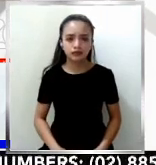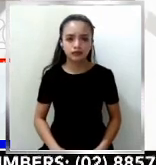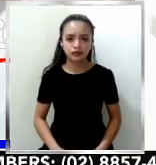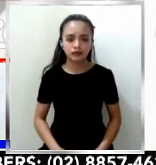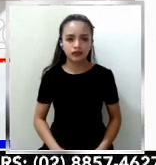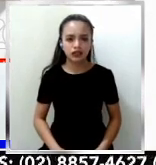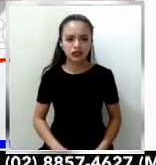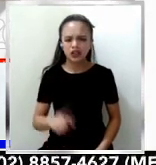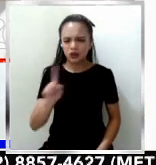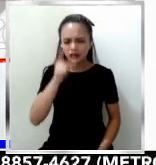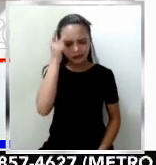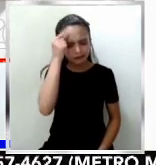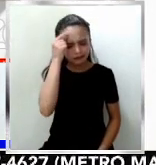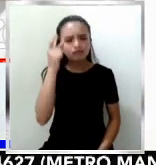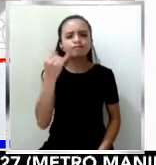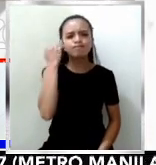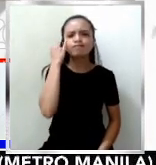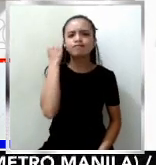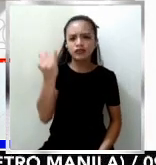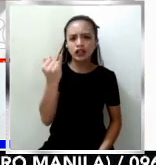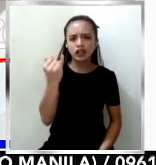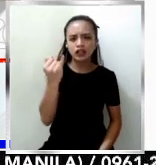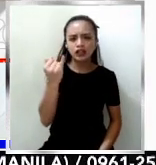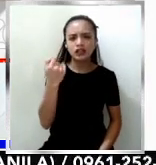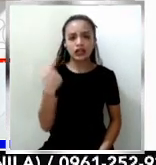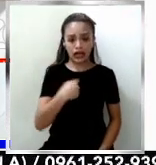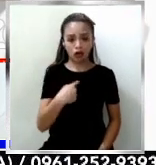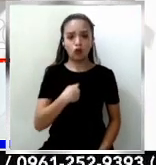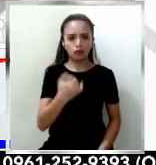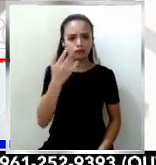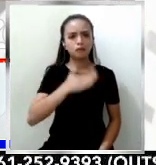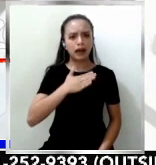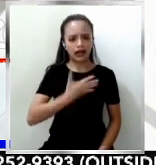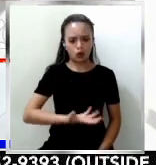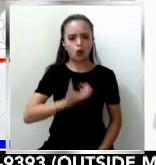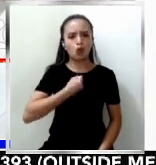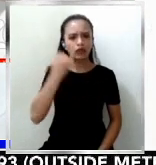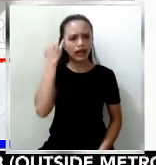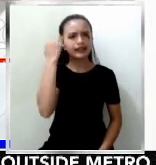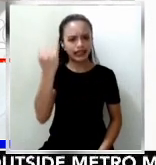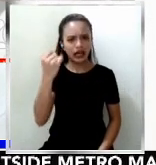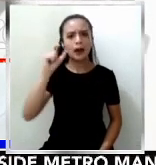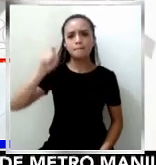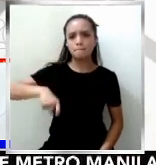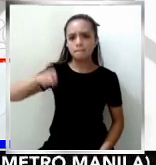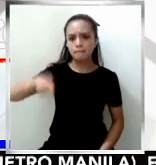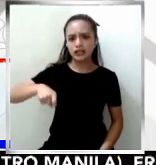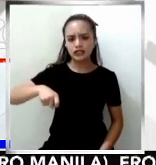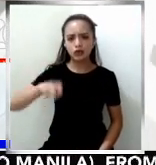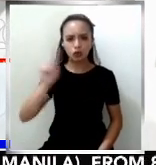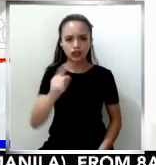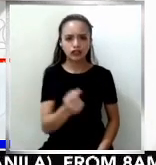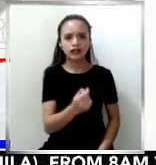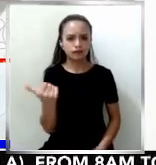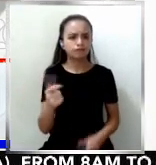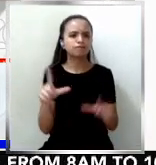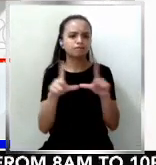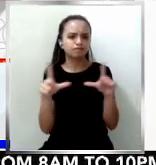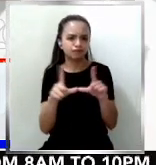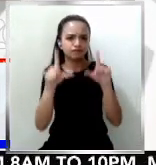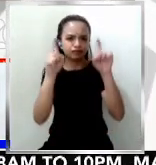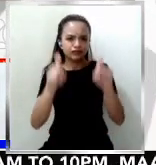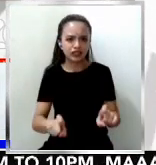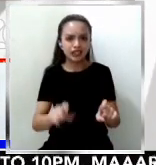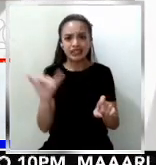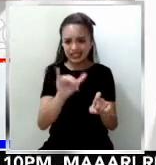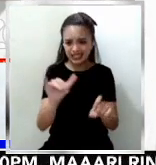it's idea from me na should be seriously considered na do away with the examination. Pati ngayon, bar.